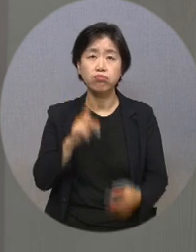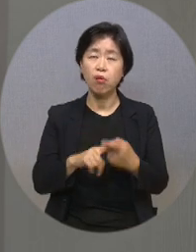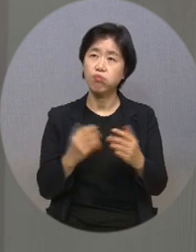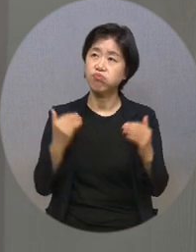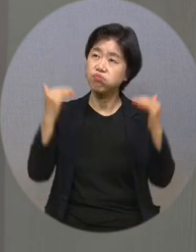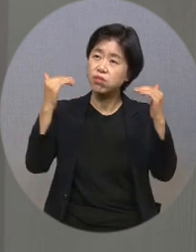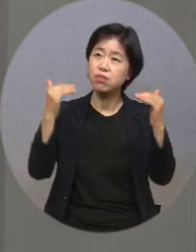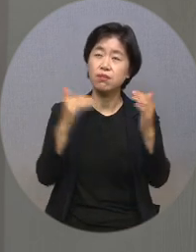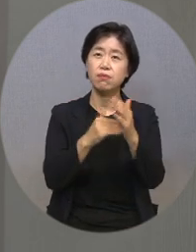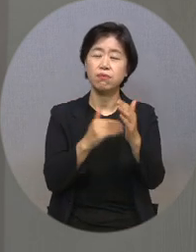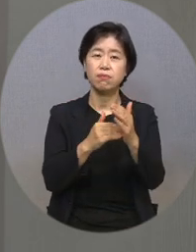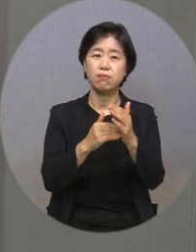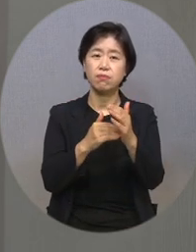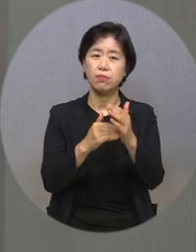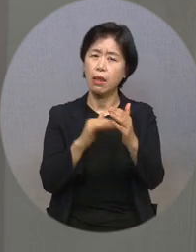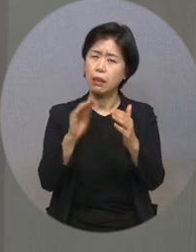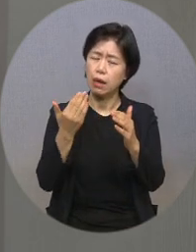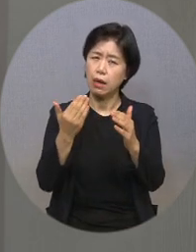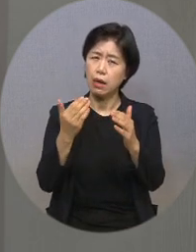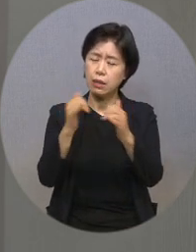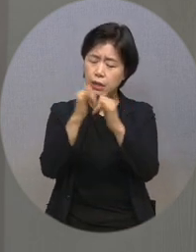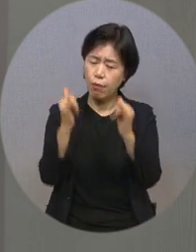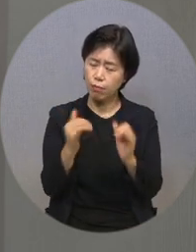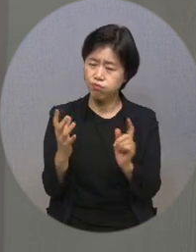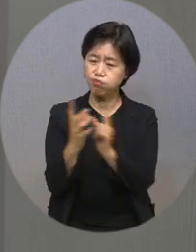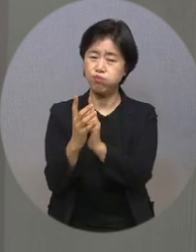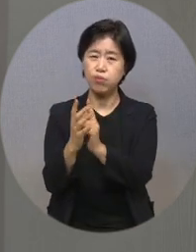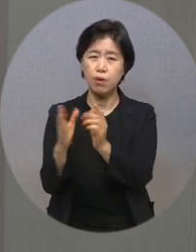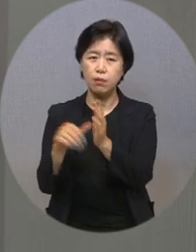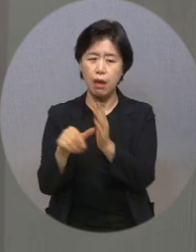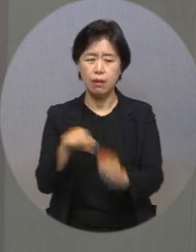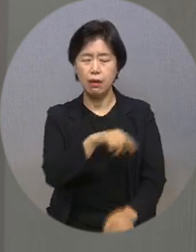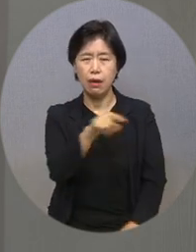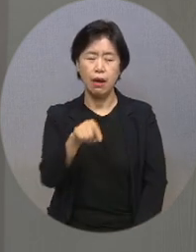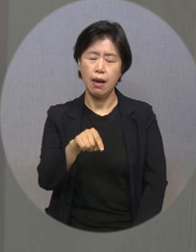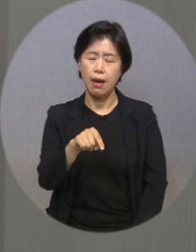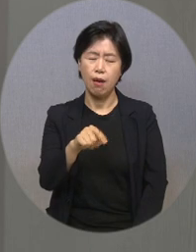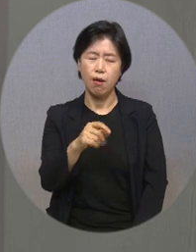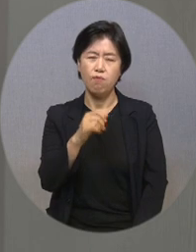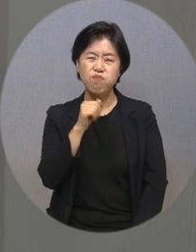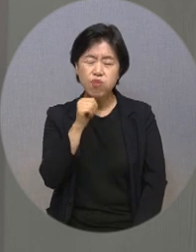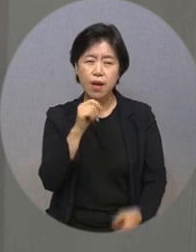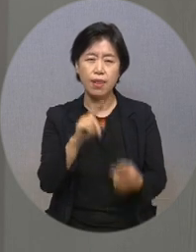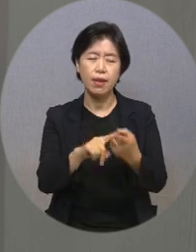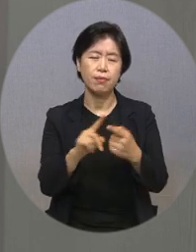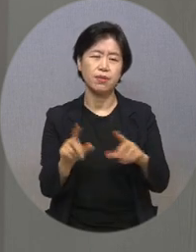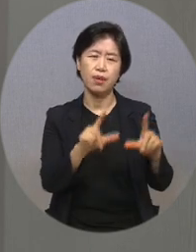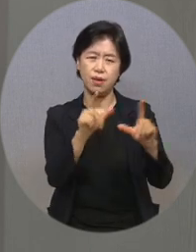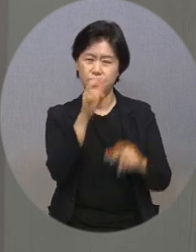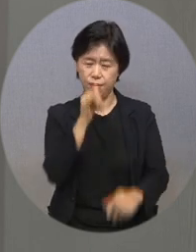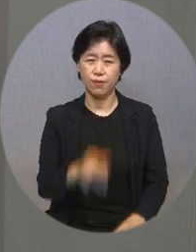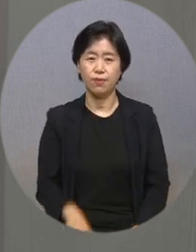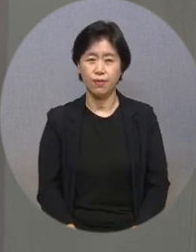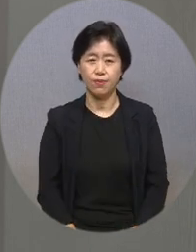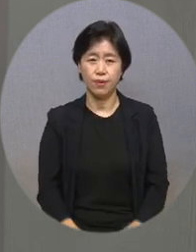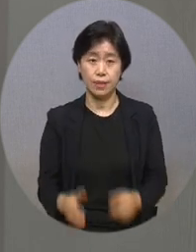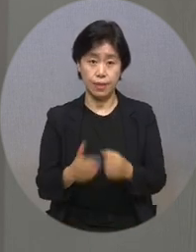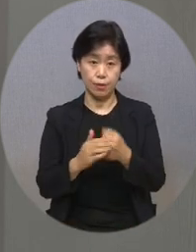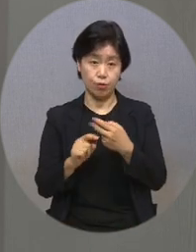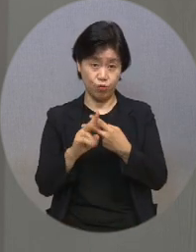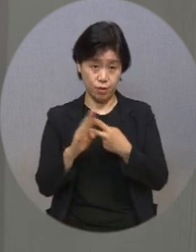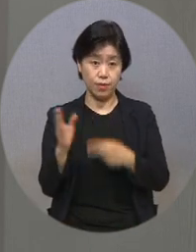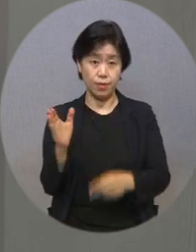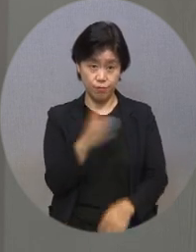보니까 사회의 밑바닥으로 우리 아이들이 다시 빈곤이 악순환되는 경향이 있더라고요. 네. 그래서 저는 이제